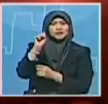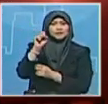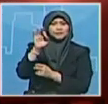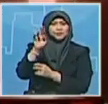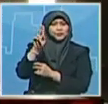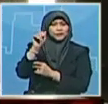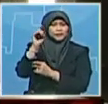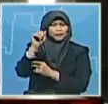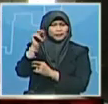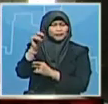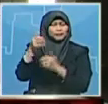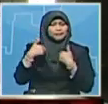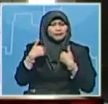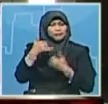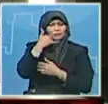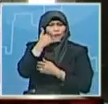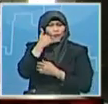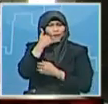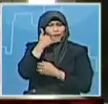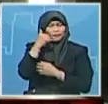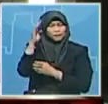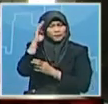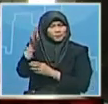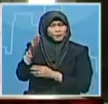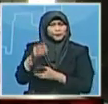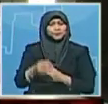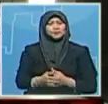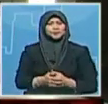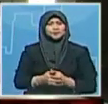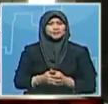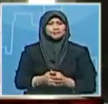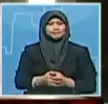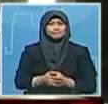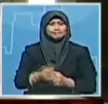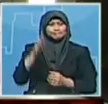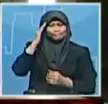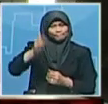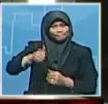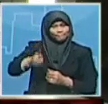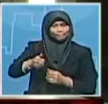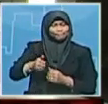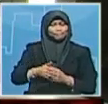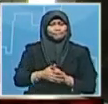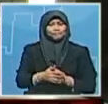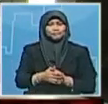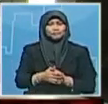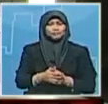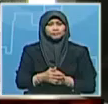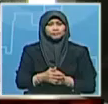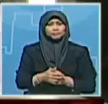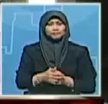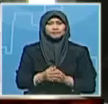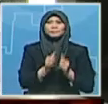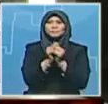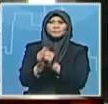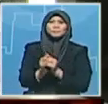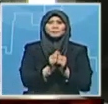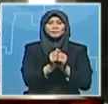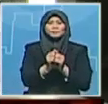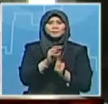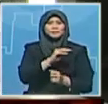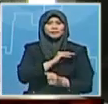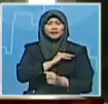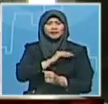di talian pada waktu ini. Kita berikan laluan Dato' Sri. Hello. Hello. Assalamualaikum. Waalaikumsalam warahmatullahi. Silakan bersama Menteri Kerja